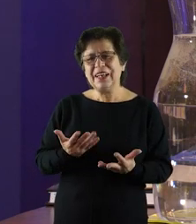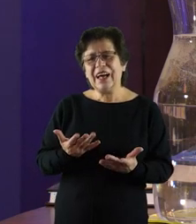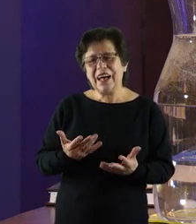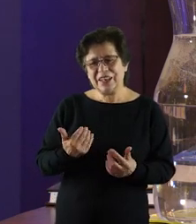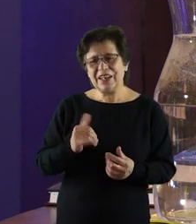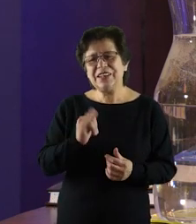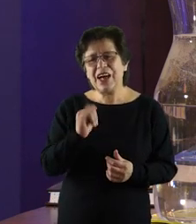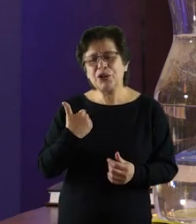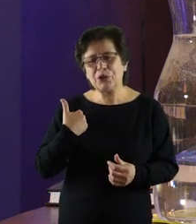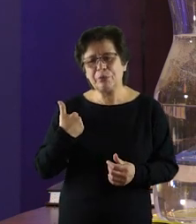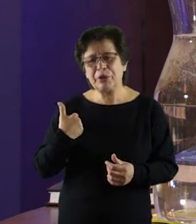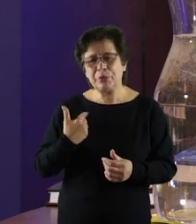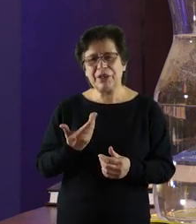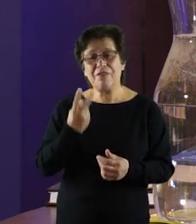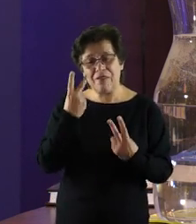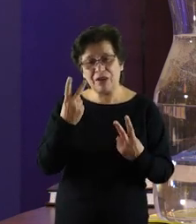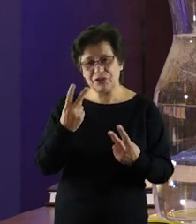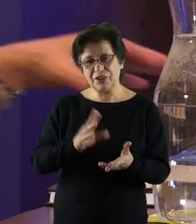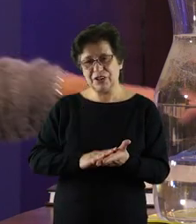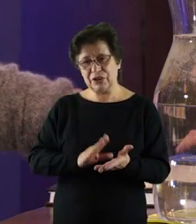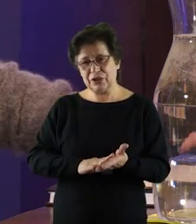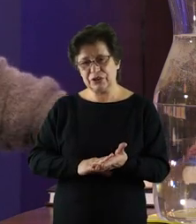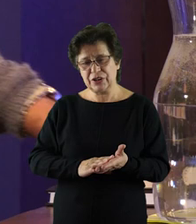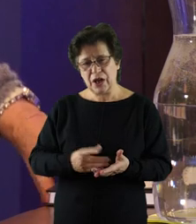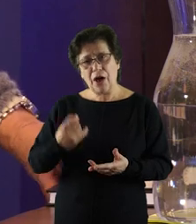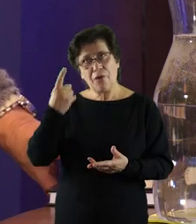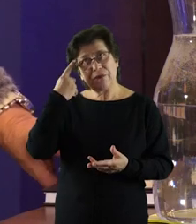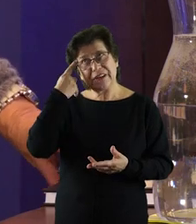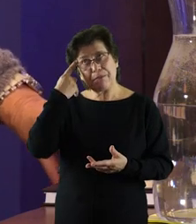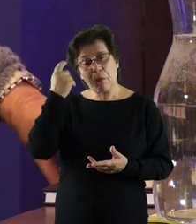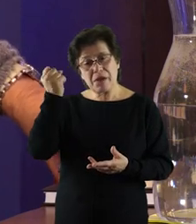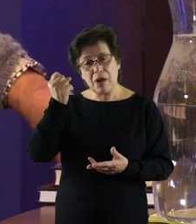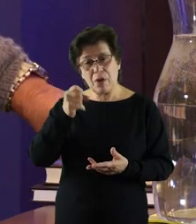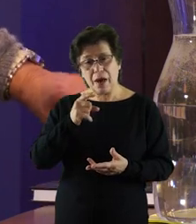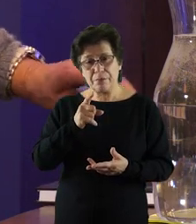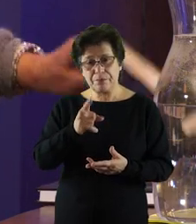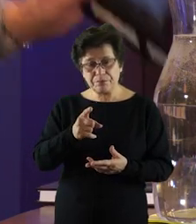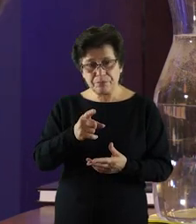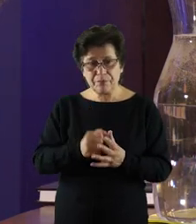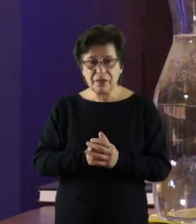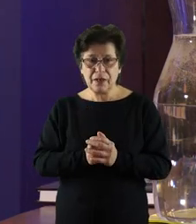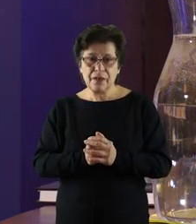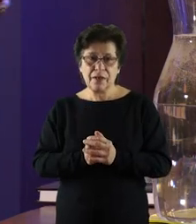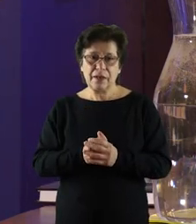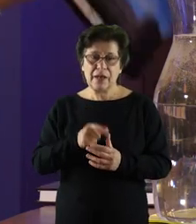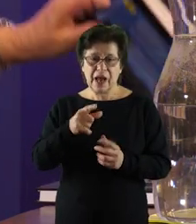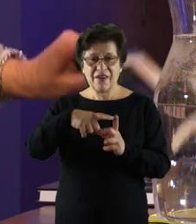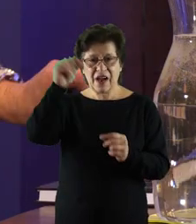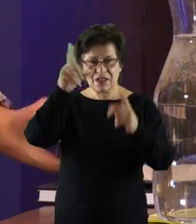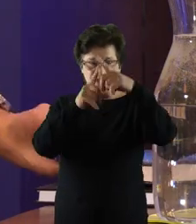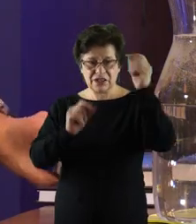nagrody? Dobrze, te najważniejsze. Wspomniałam wam o Gwieździe z pierwszego piętra. To jest